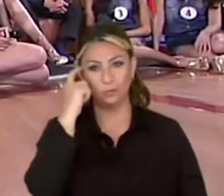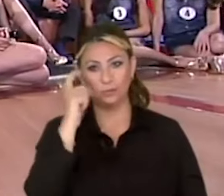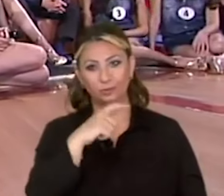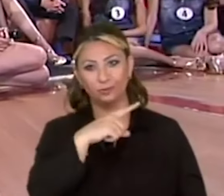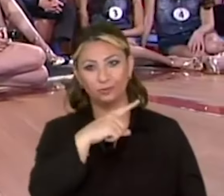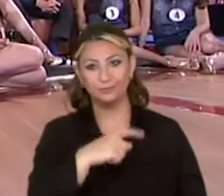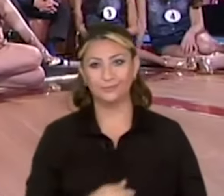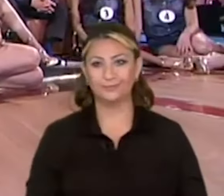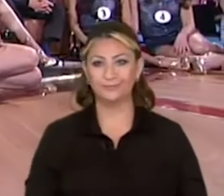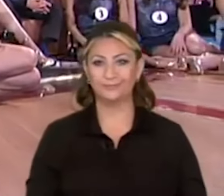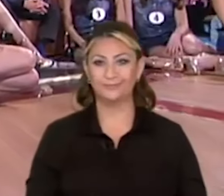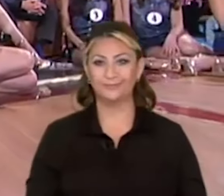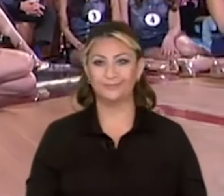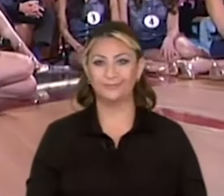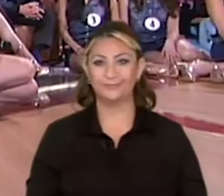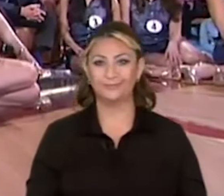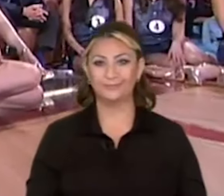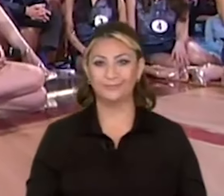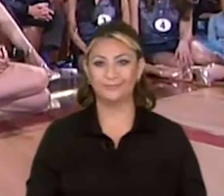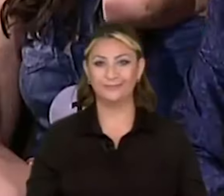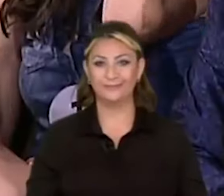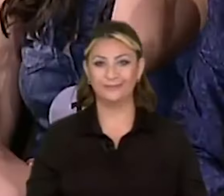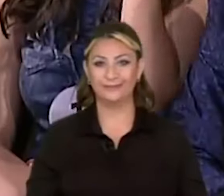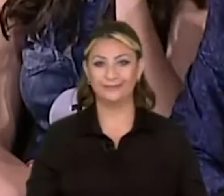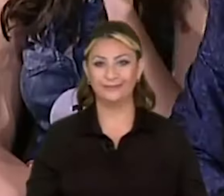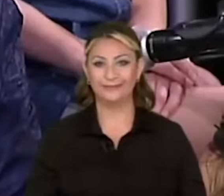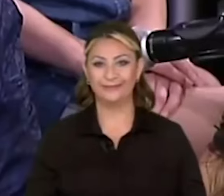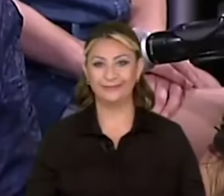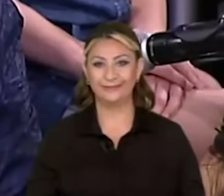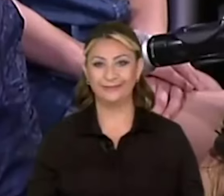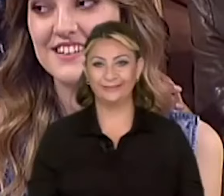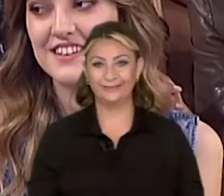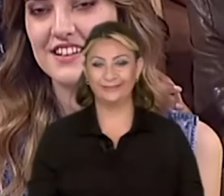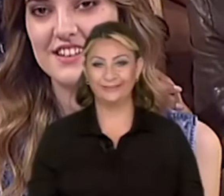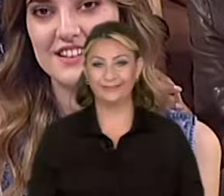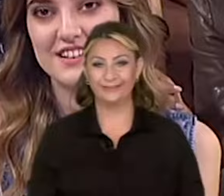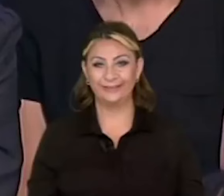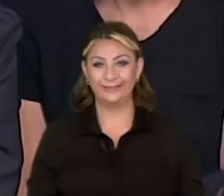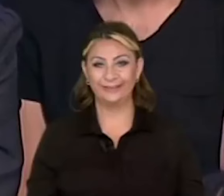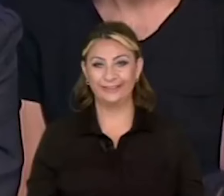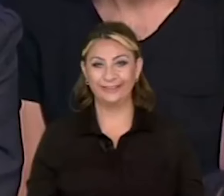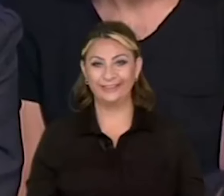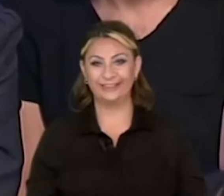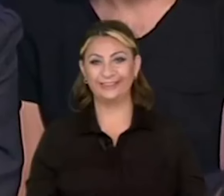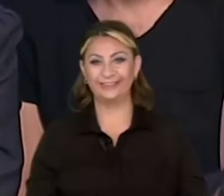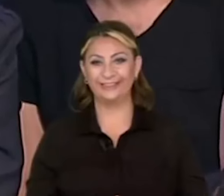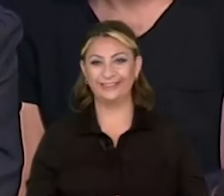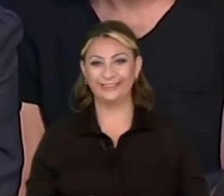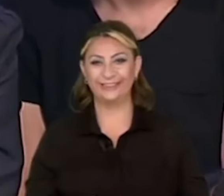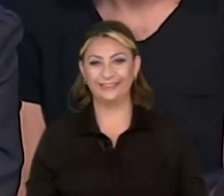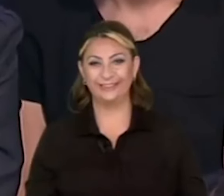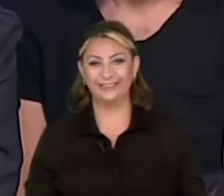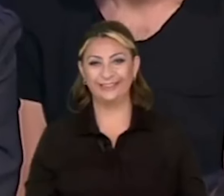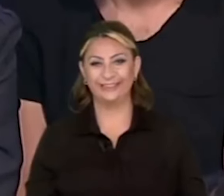Tanımam. Yanındaki genç adamdan bahsediyorum Özkan abi.